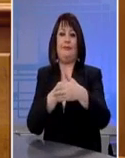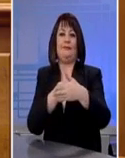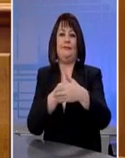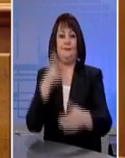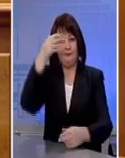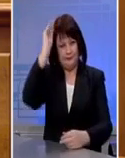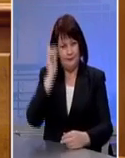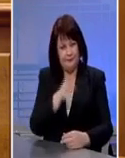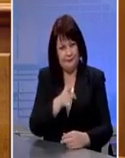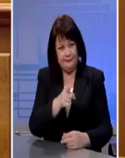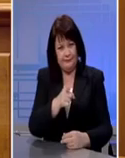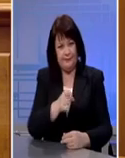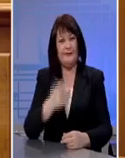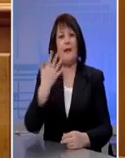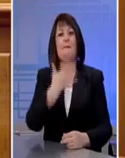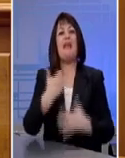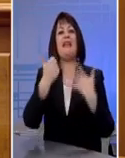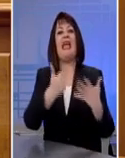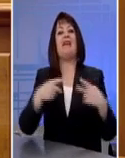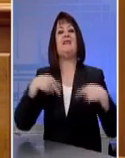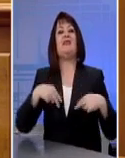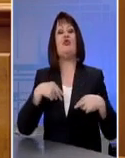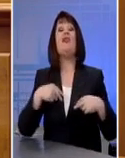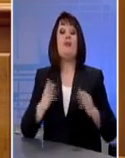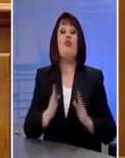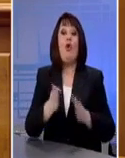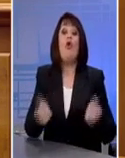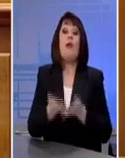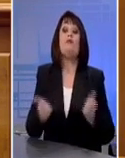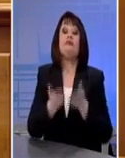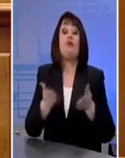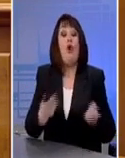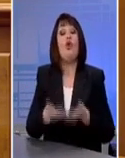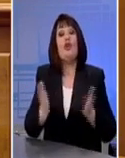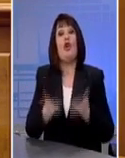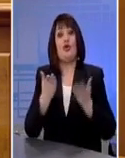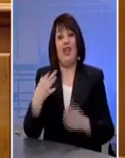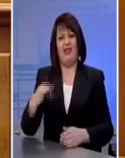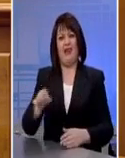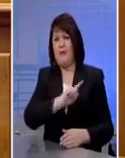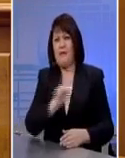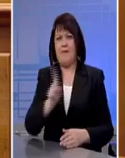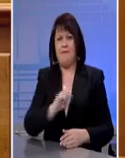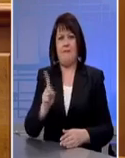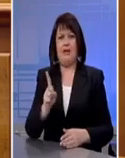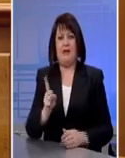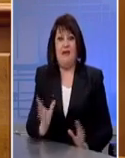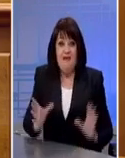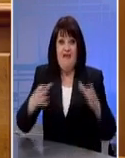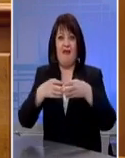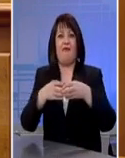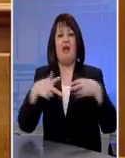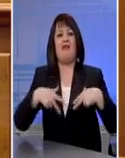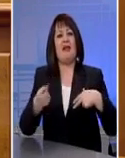κύριος Τσίπρας σε 5-6 υπουργούς που του λένε προχώρα μέχρι τέλους και ότι γίνει, είναι δείγμα αδυναμίας να πάμε σε μια ευρύτερη